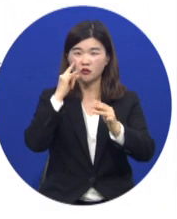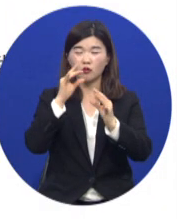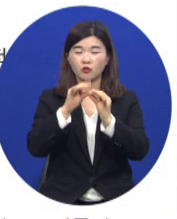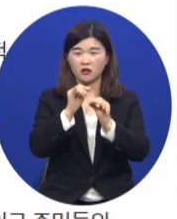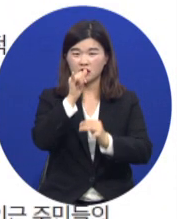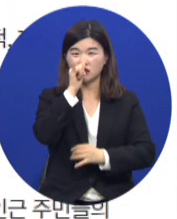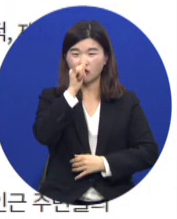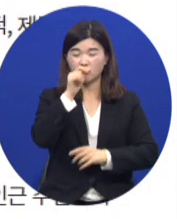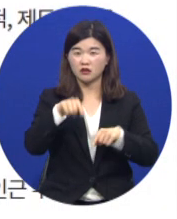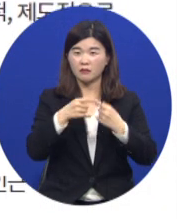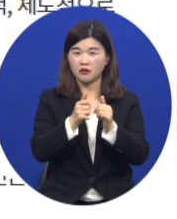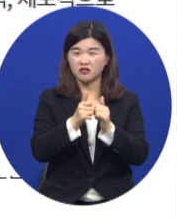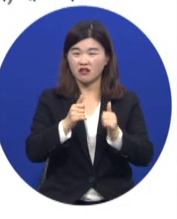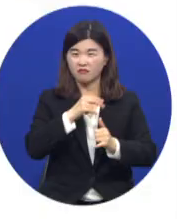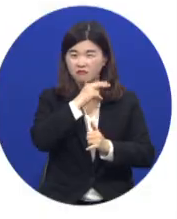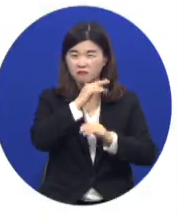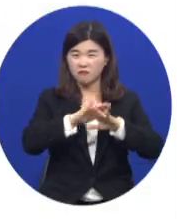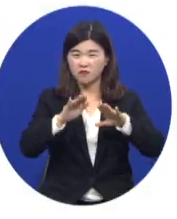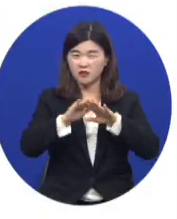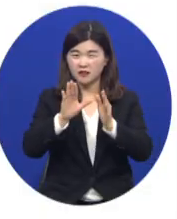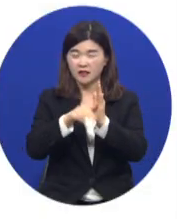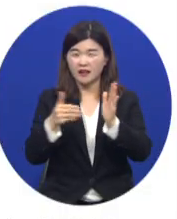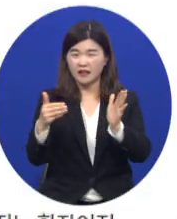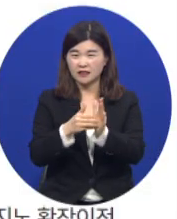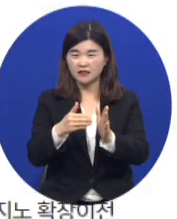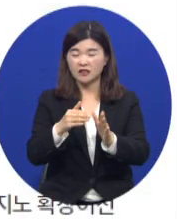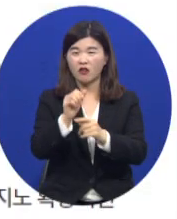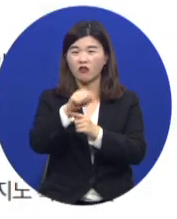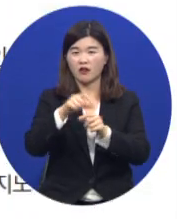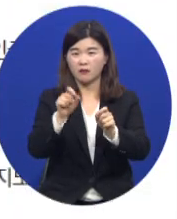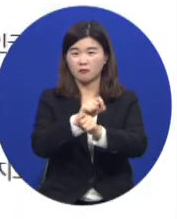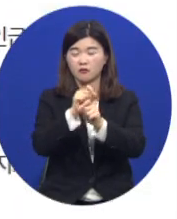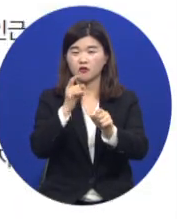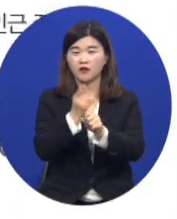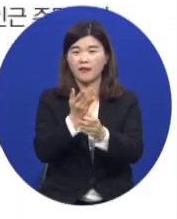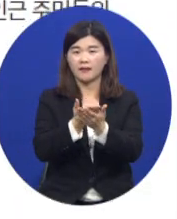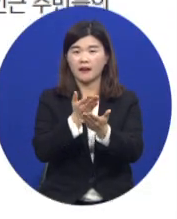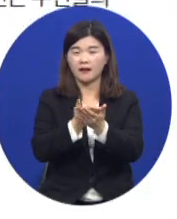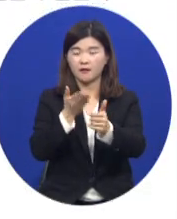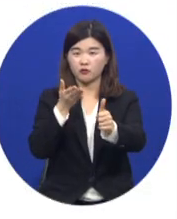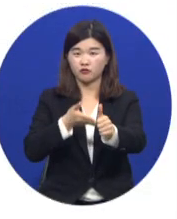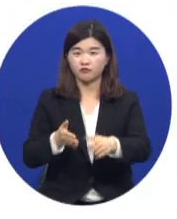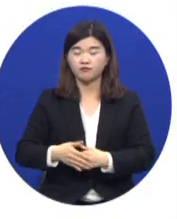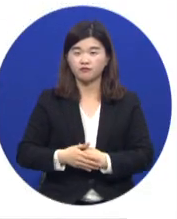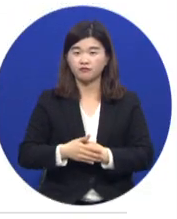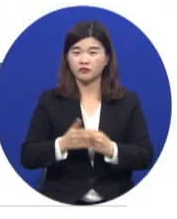동의했고 참여자들은 의혹이 풀릴 때까지 허가를 보류시켜달라고 요구했습니다.